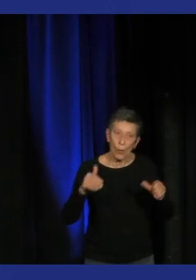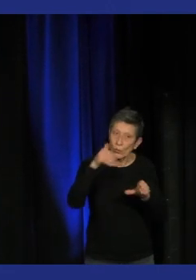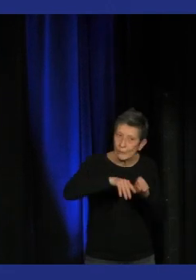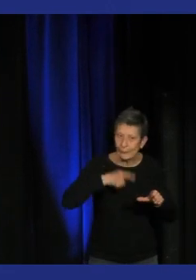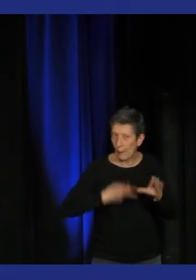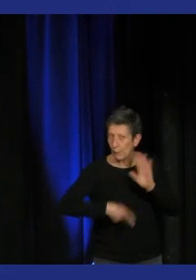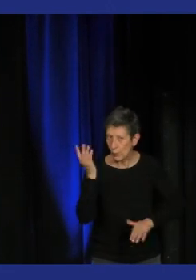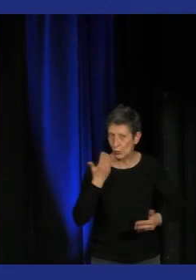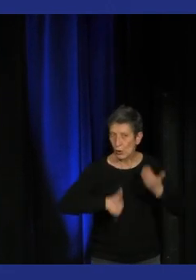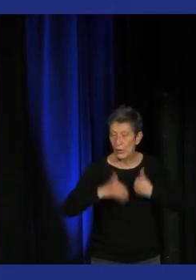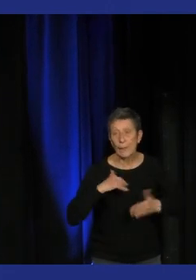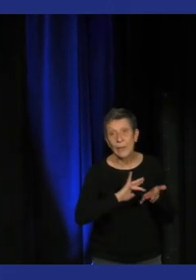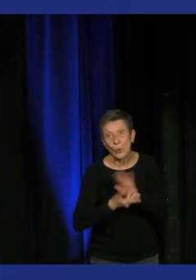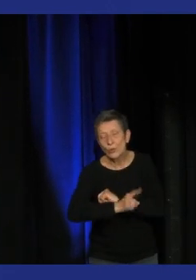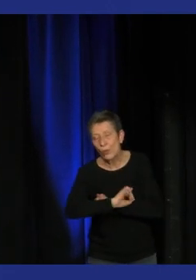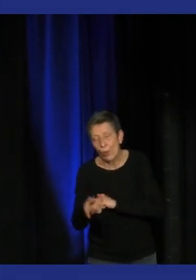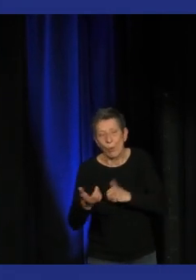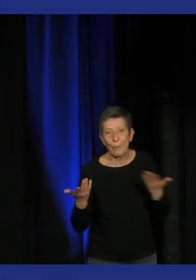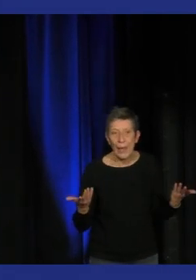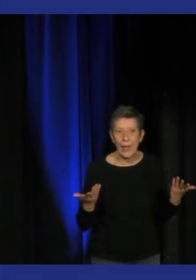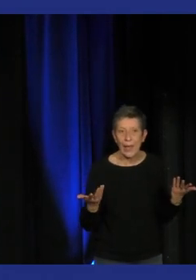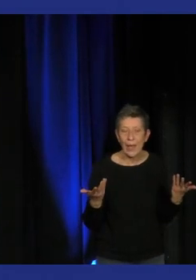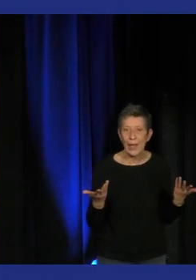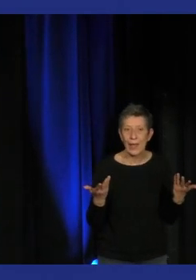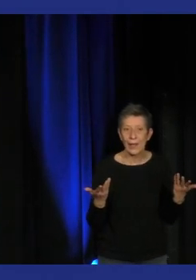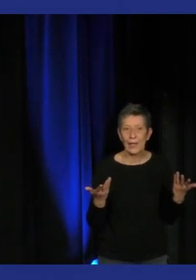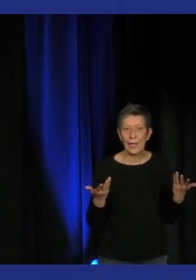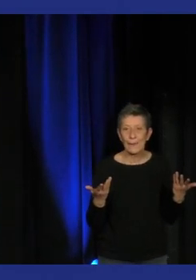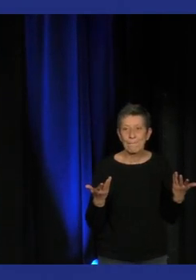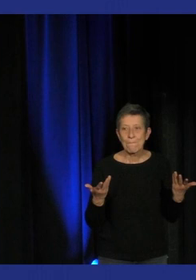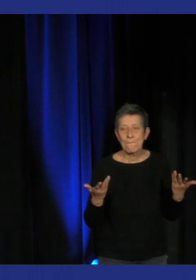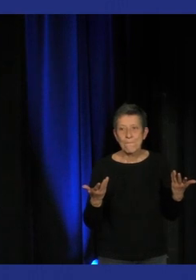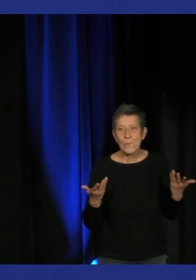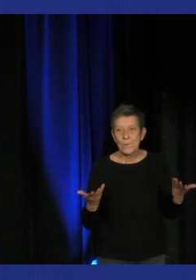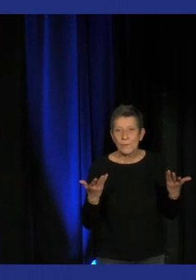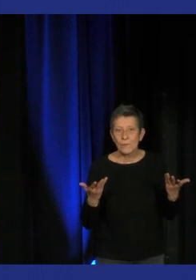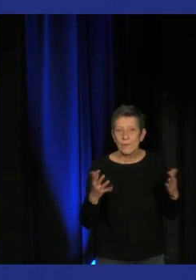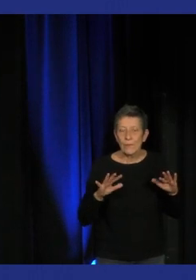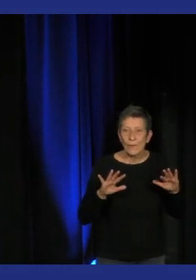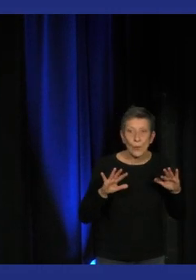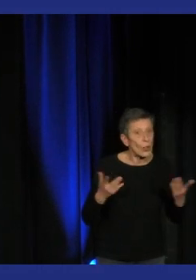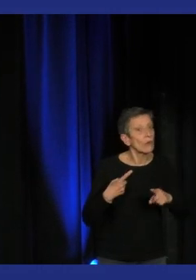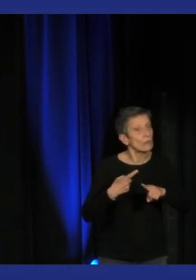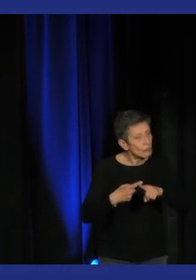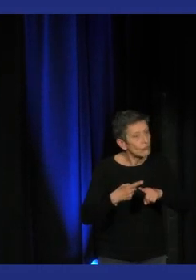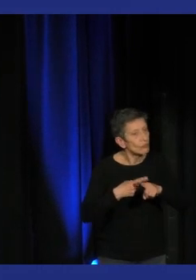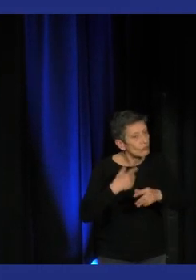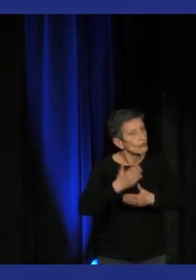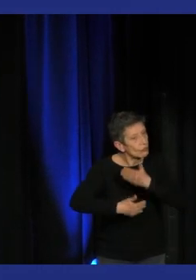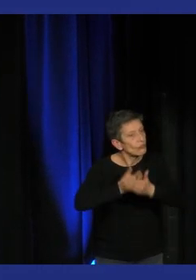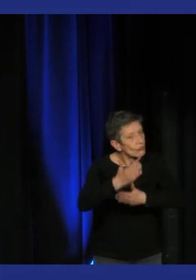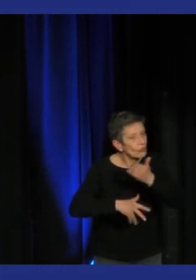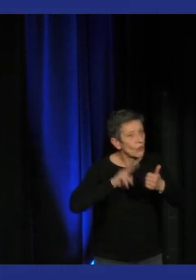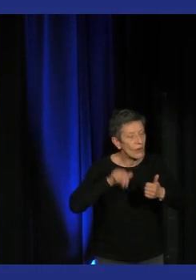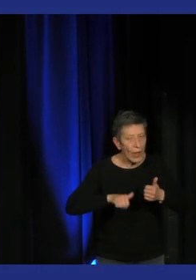pas dire tous, hein, parce que je pense qu'on continuera à prendre en considération d'autres difficultés au fur et à mesure des années.